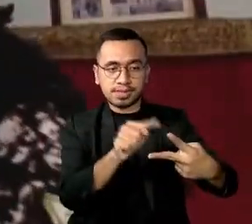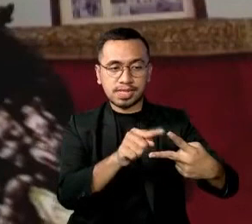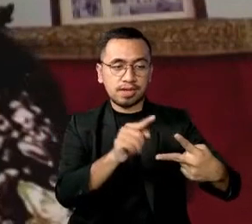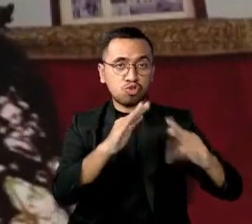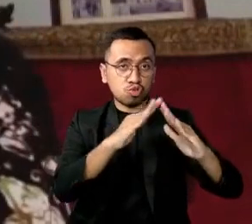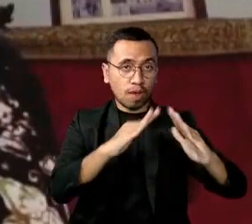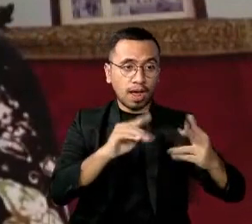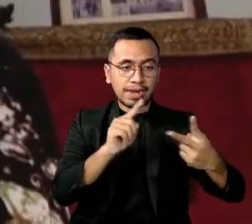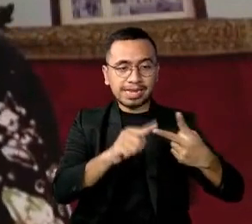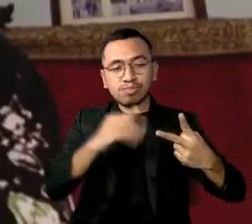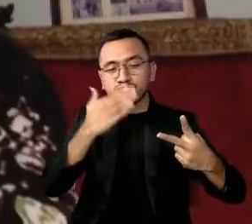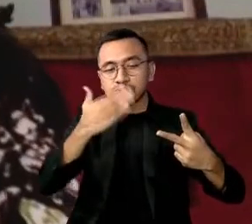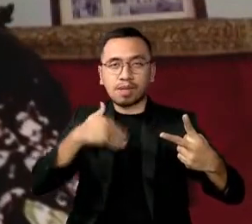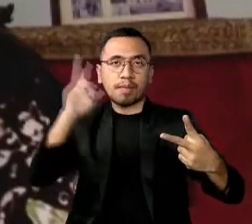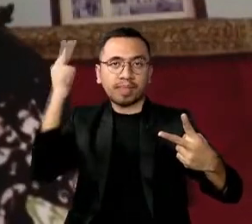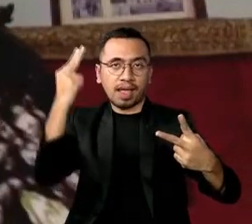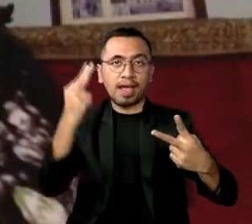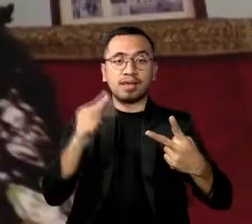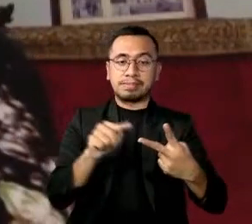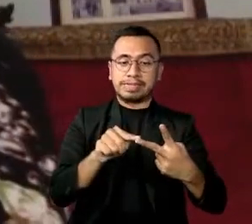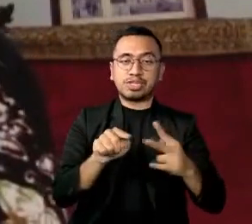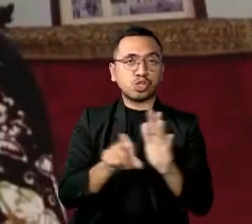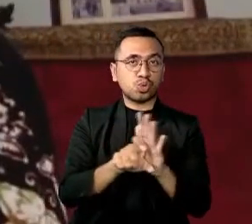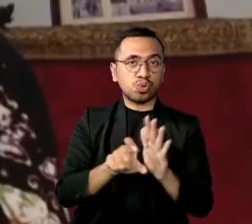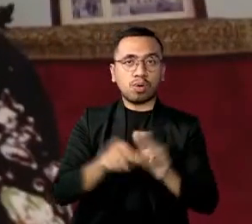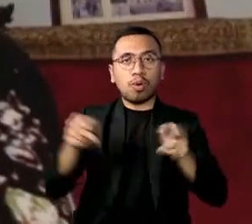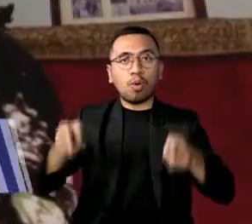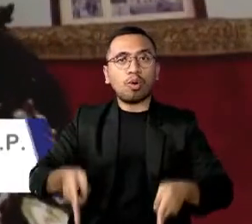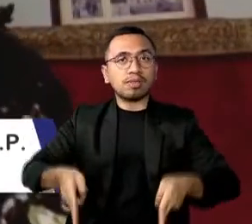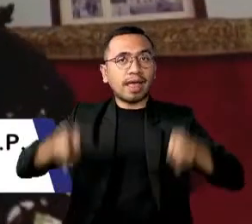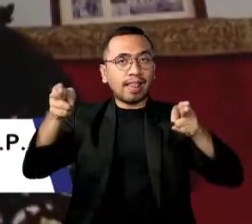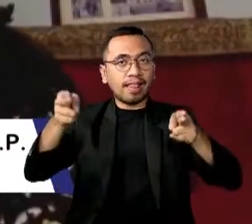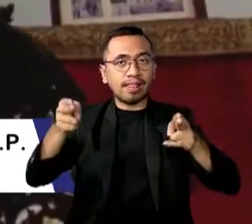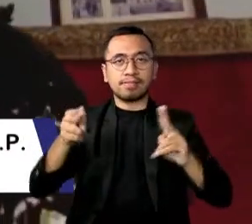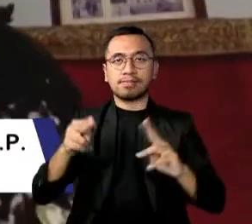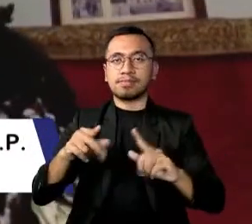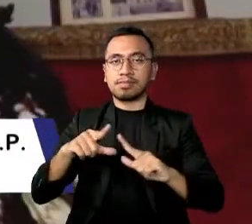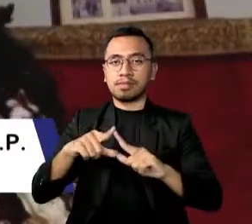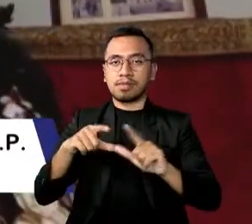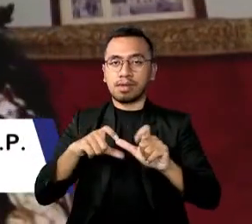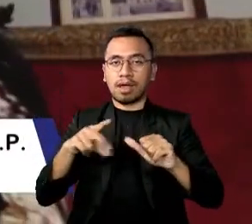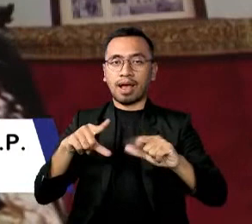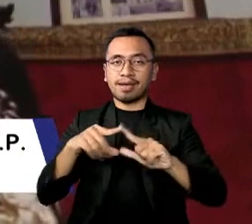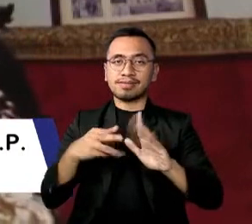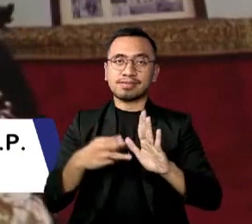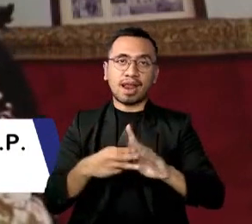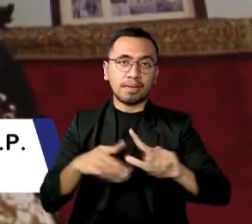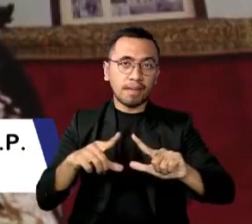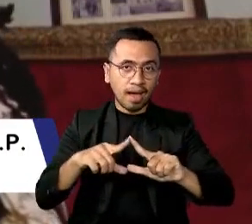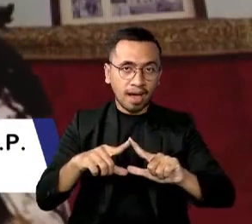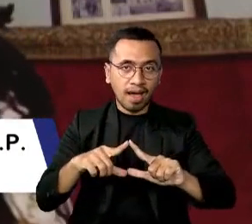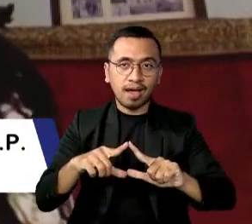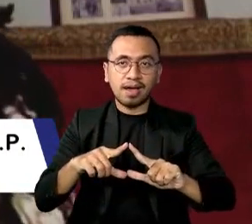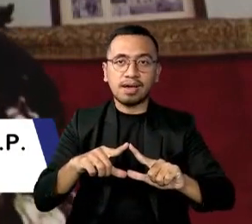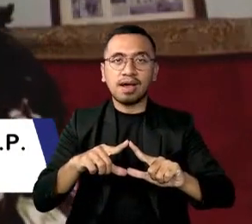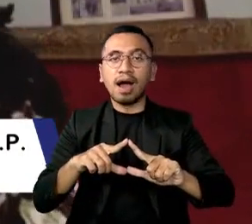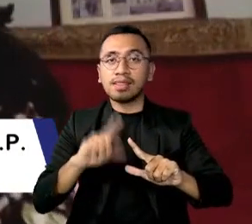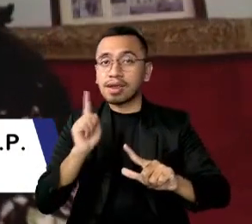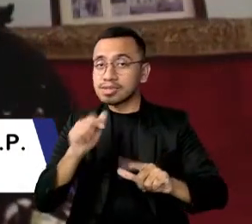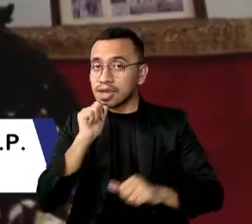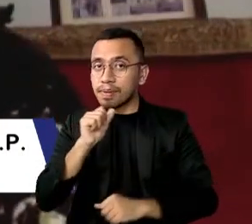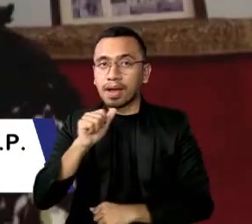di hotel kemudian ada Salma yang dikelola dan diakses oleh